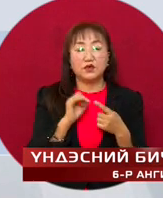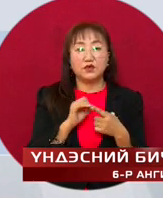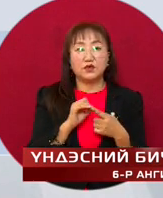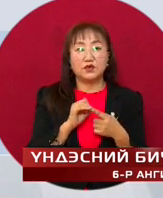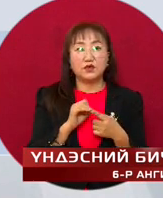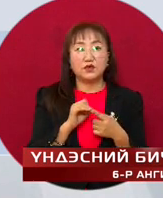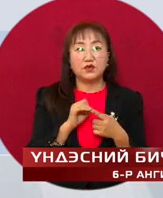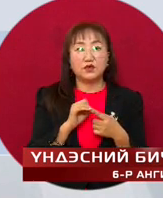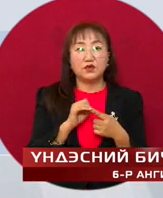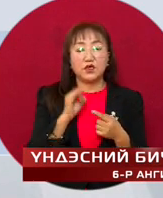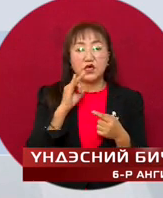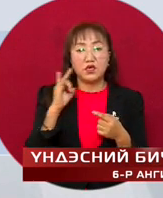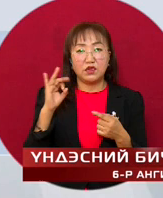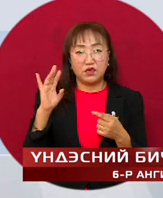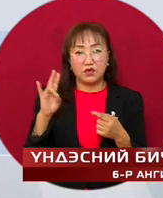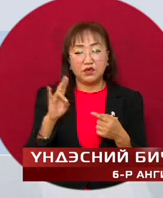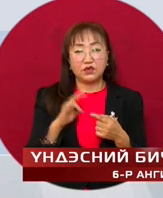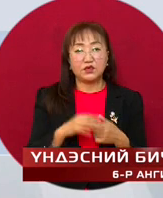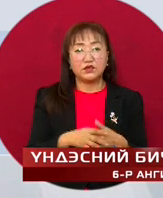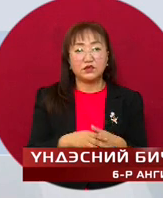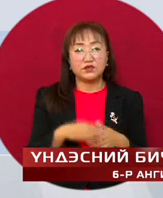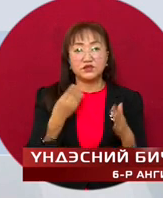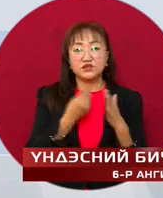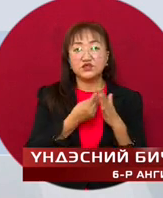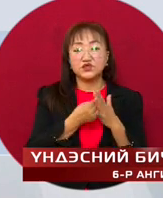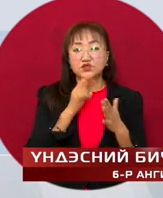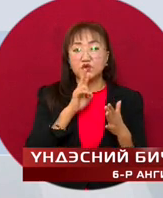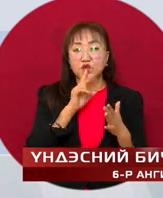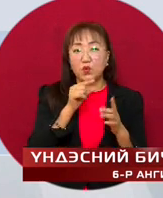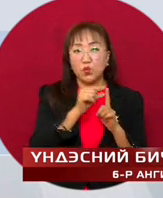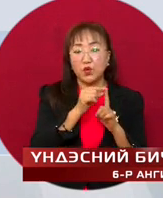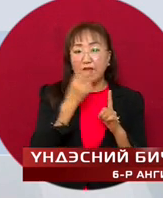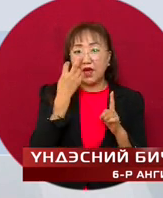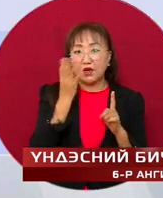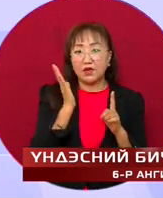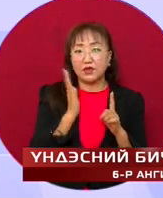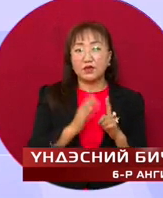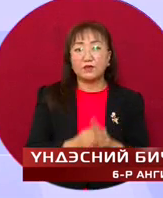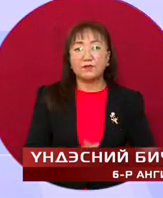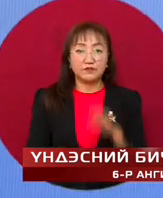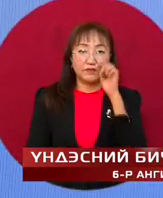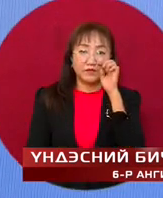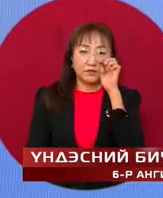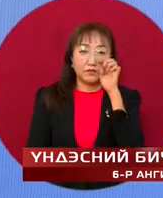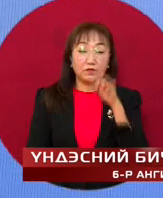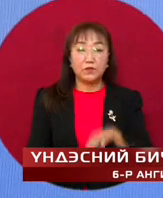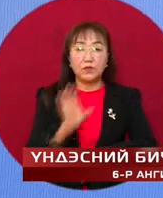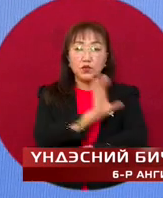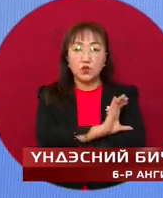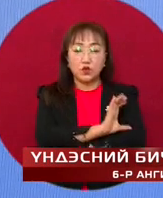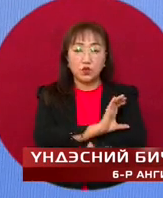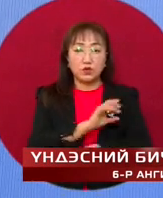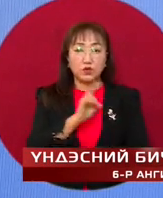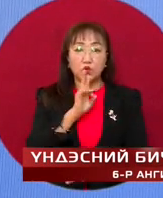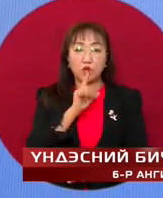За галиг нь ин. За жишээ үгээ маш сайн анхаарал дүрмийг бид өөрсдөө гаргана. За сургууль гэдэг